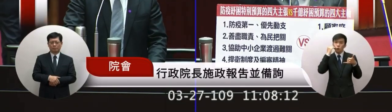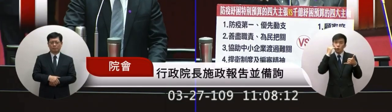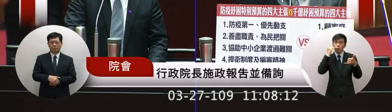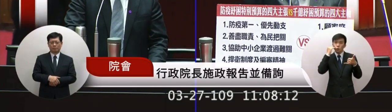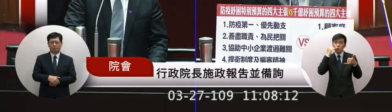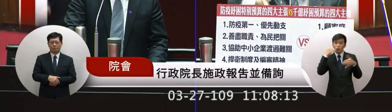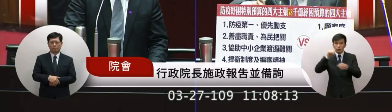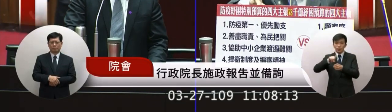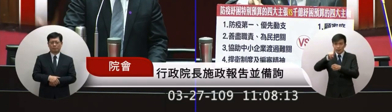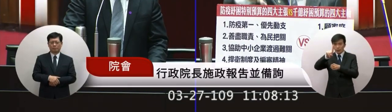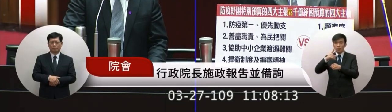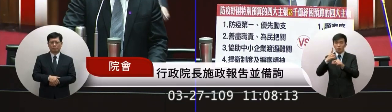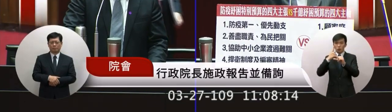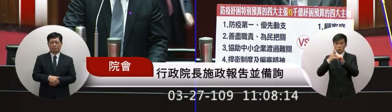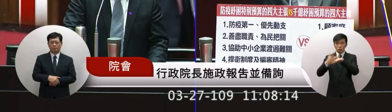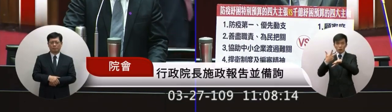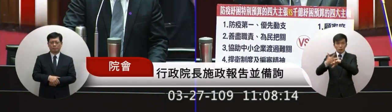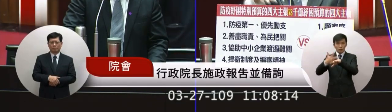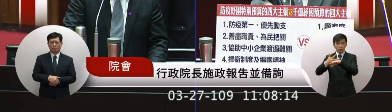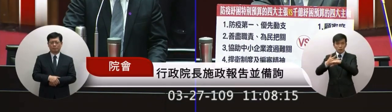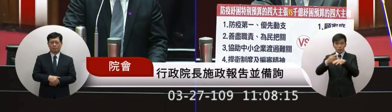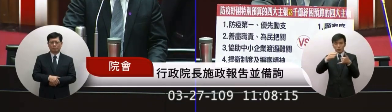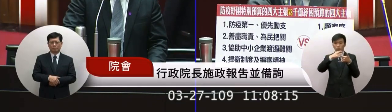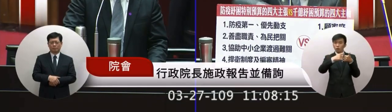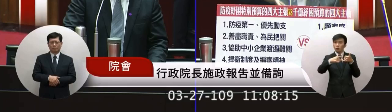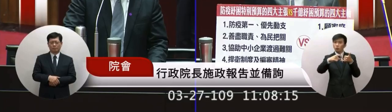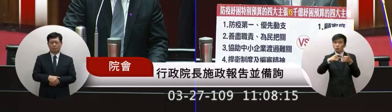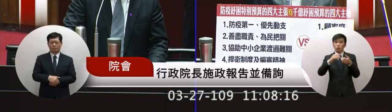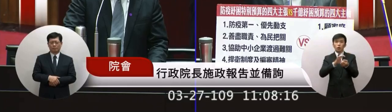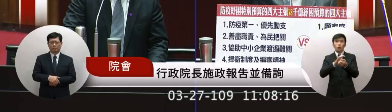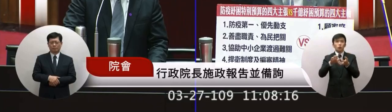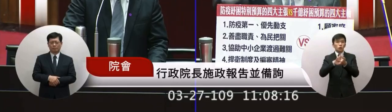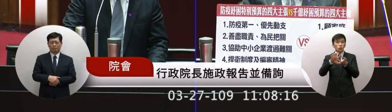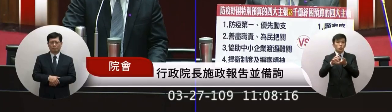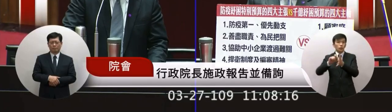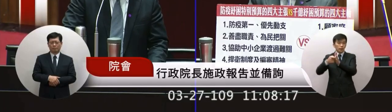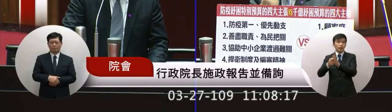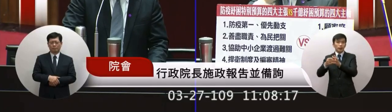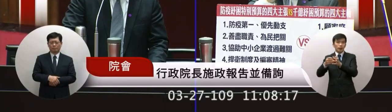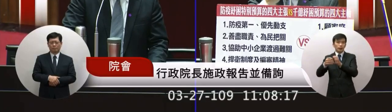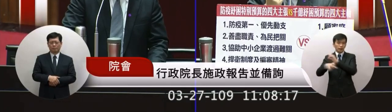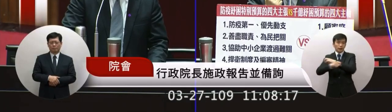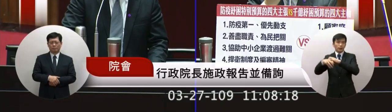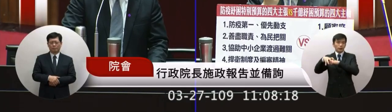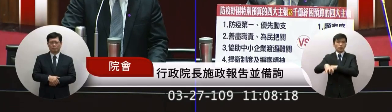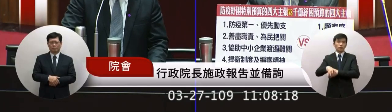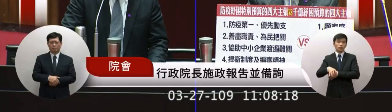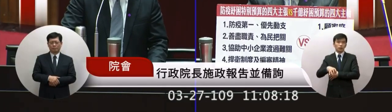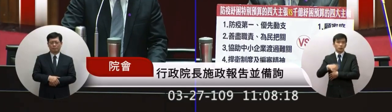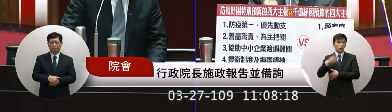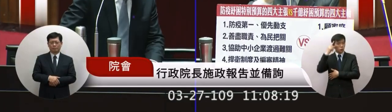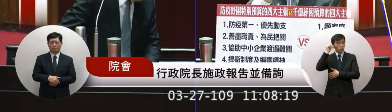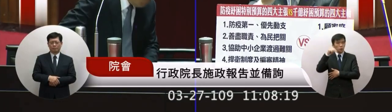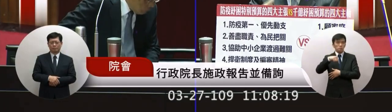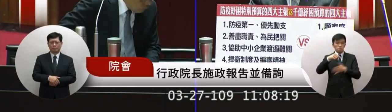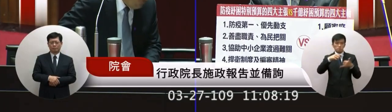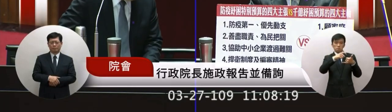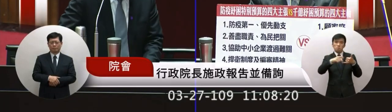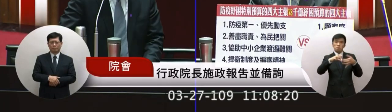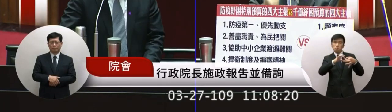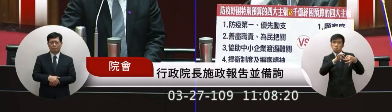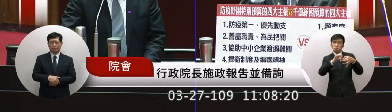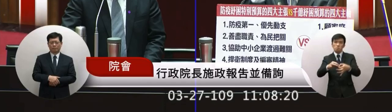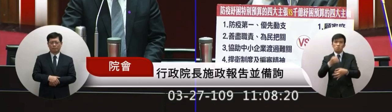科的云嘉基地，和西部走廊整个都可以串联起来，这是我对你的一个建议。希望